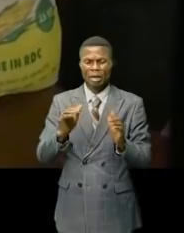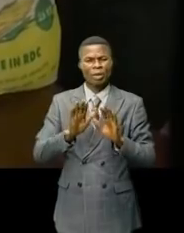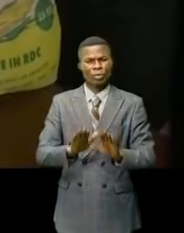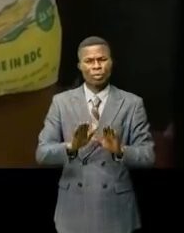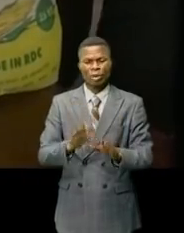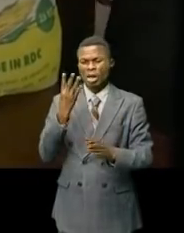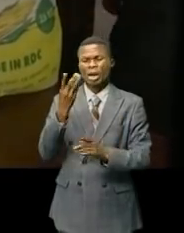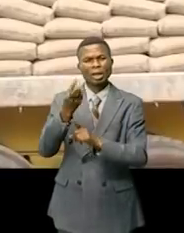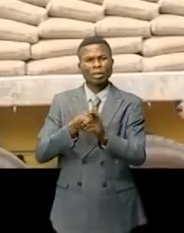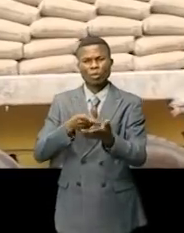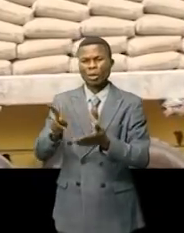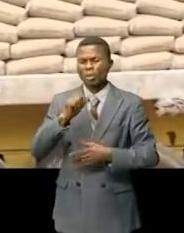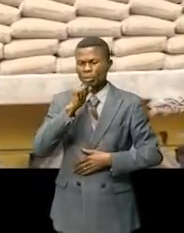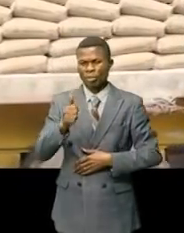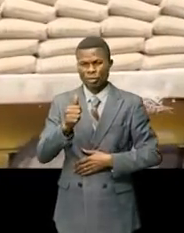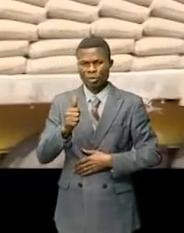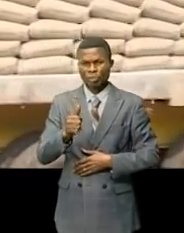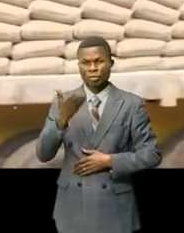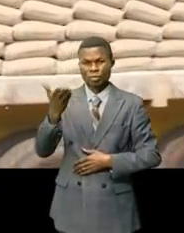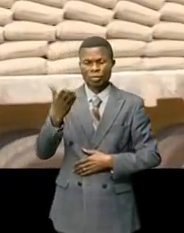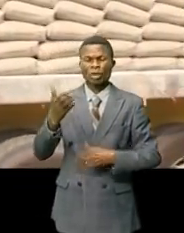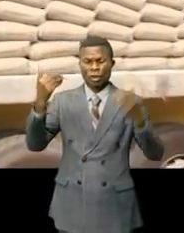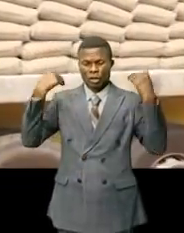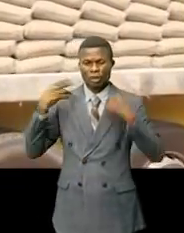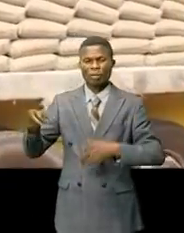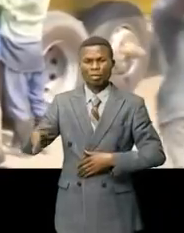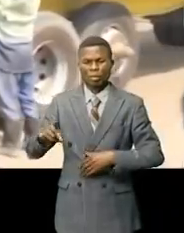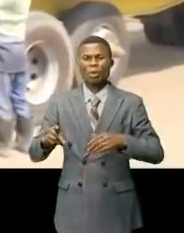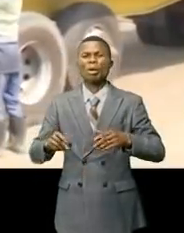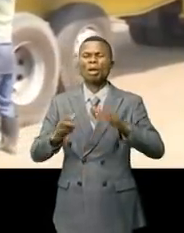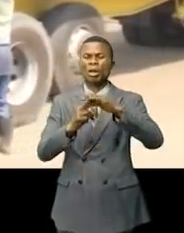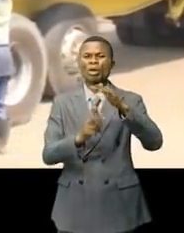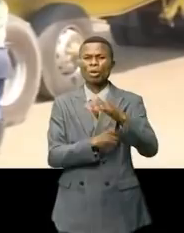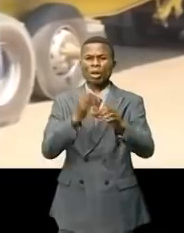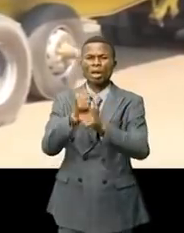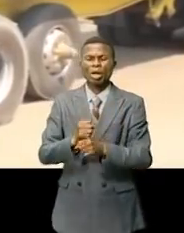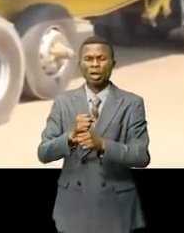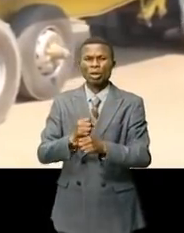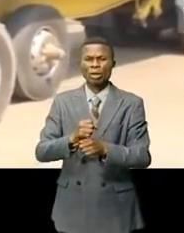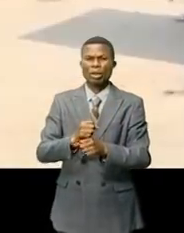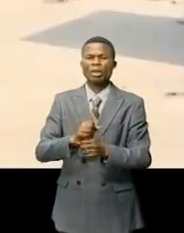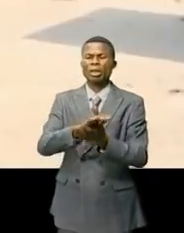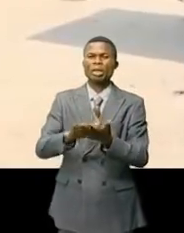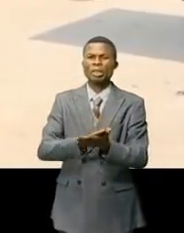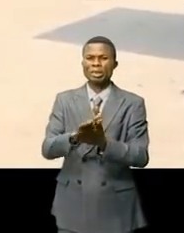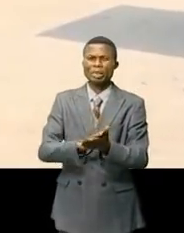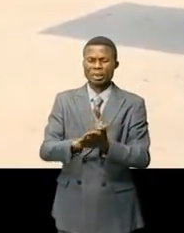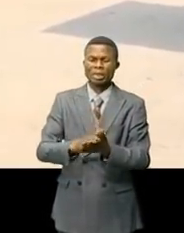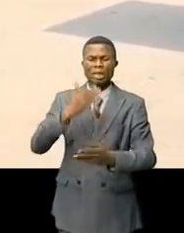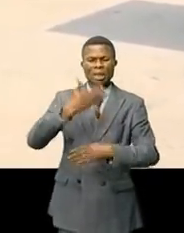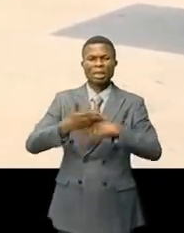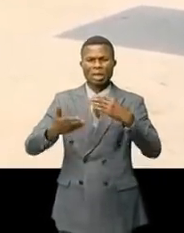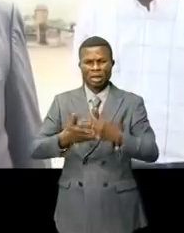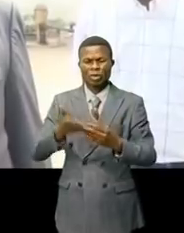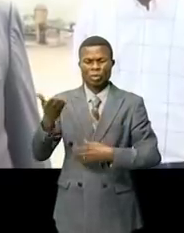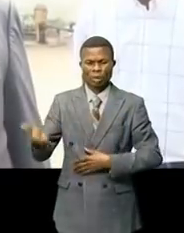mois votre bouquin d'alonso l'exécutent provincial de kwango a réceptionné opprimés l'eau dès sa commande d'ici magri à la smat rider